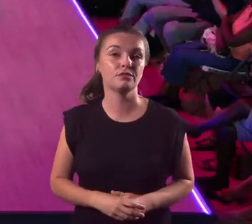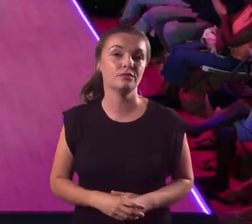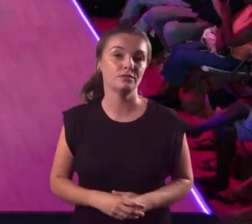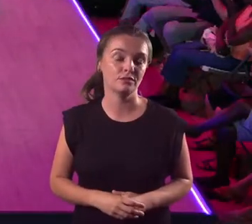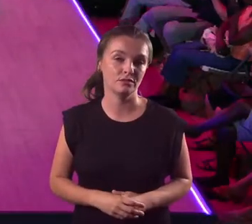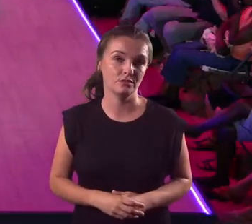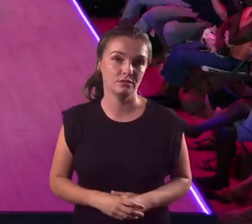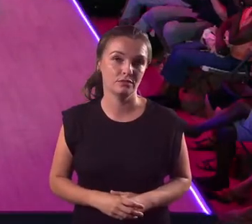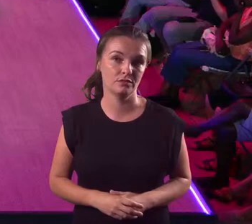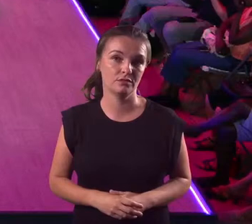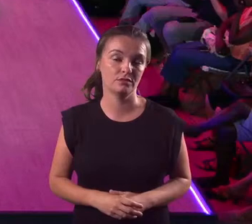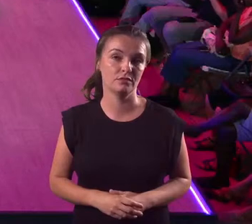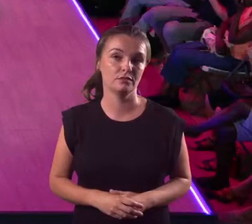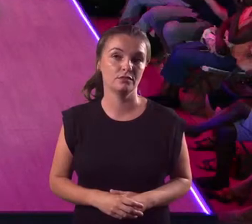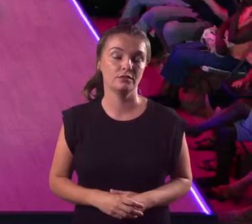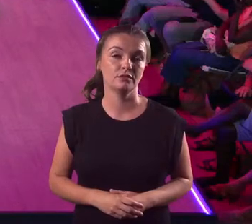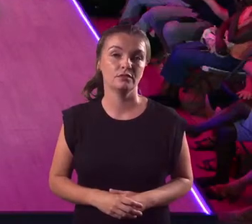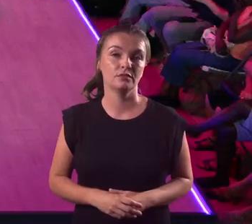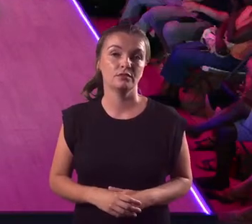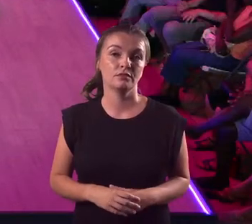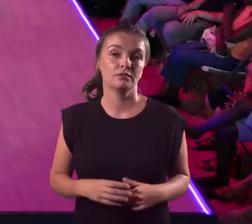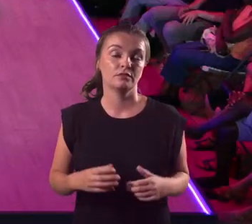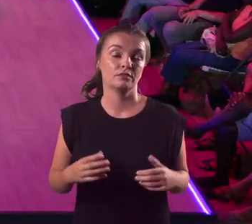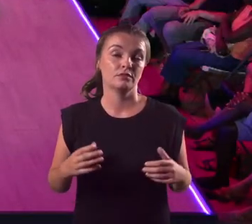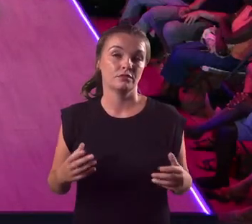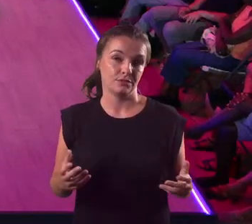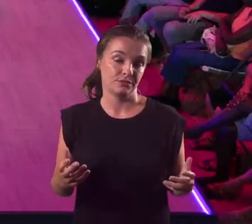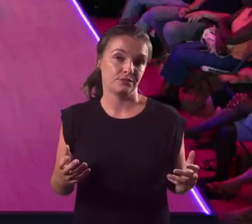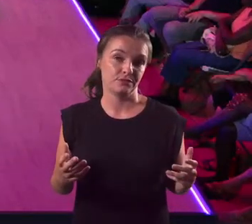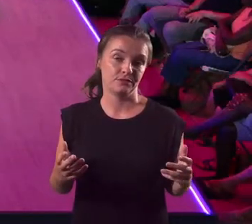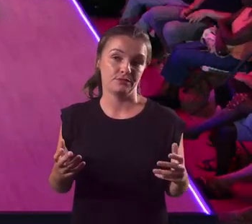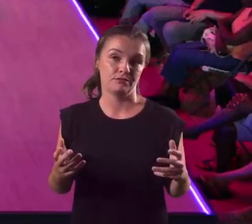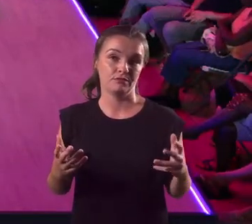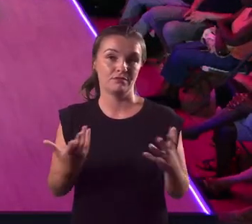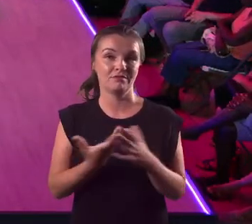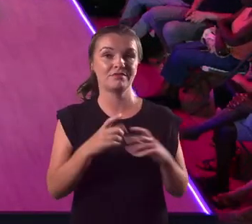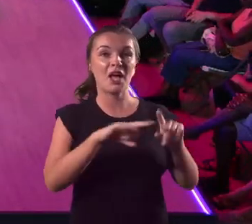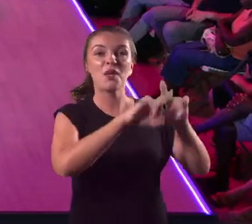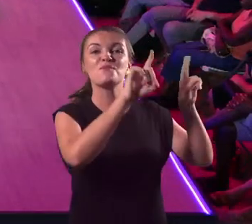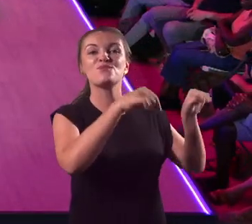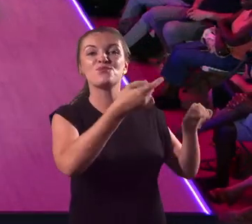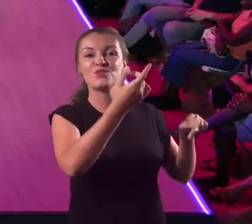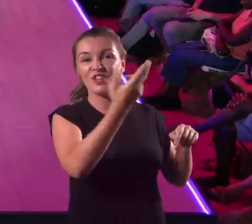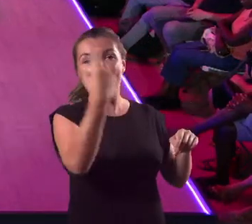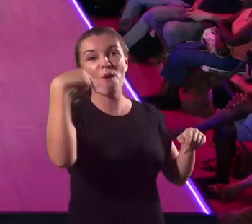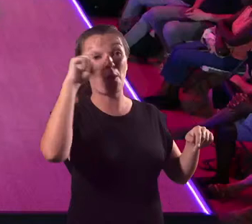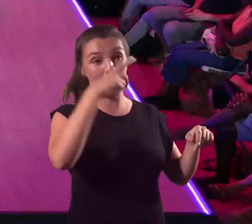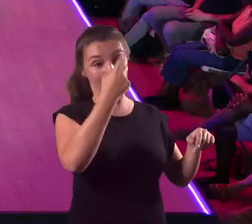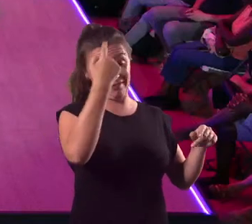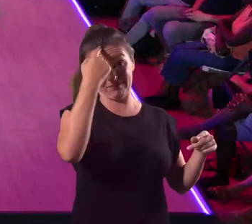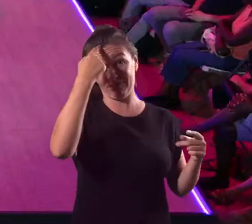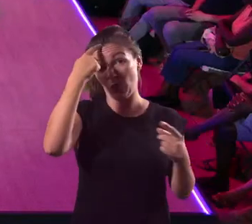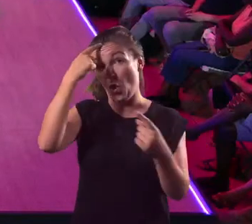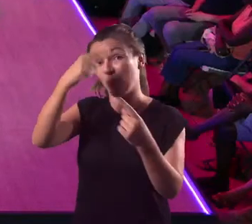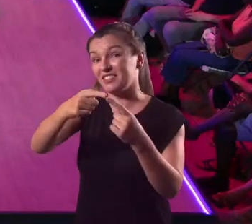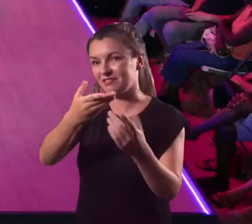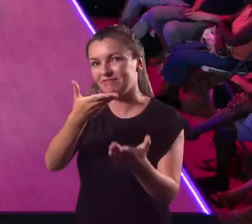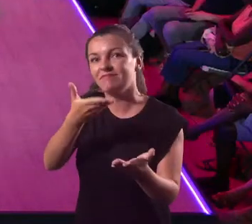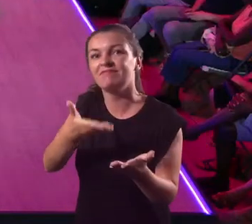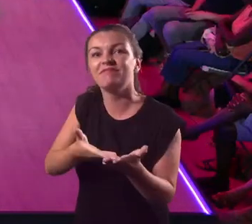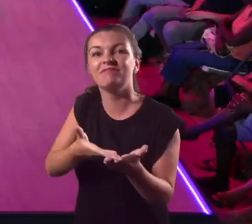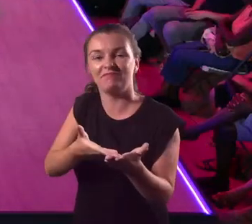Et c'est évidemment l'objectif des fonds européens. Alors vous allez me dire, oui c'est vrai, dans